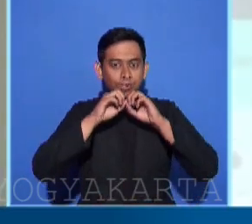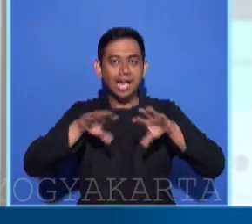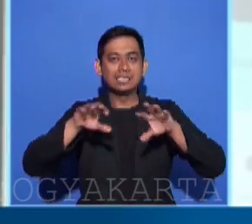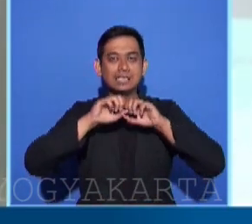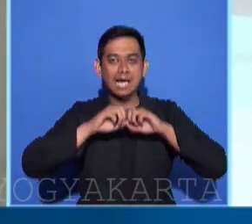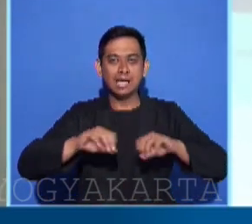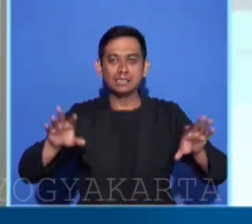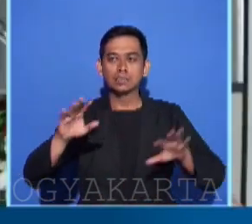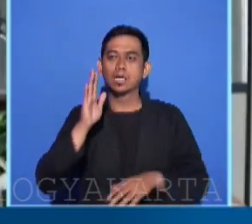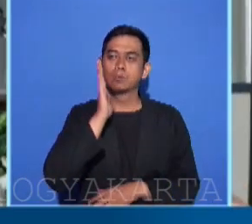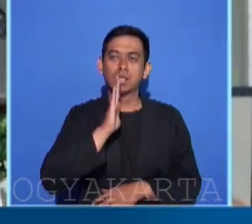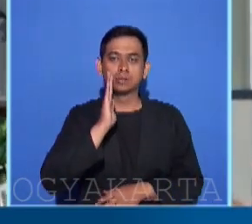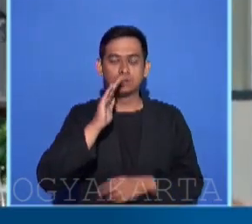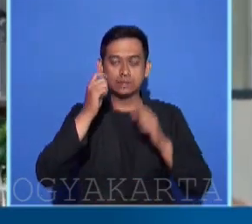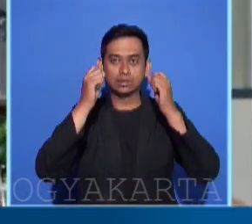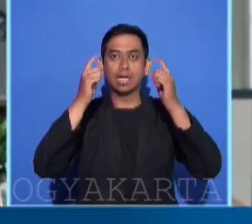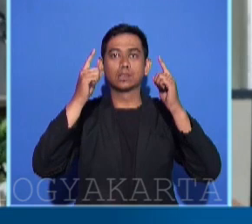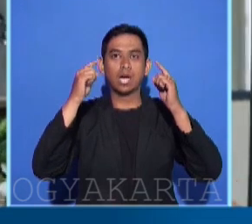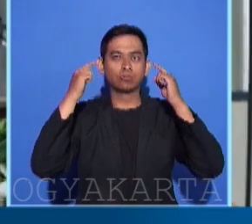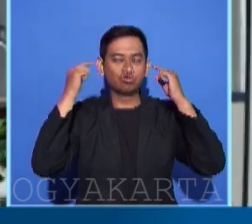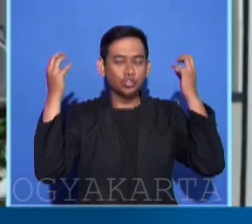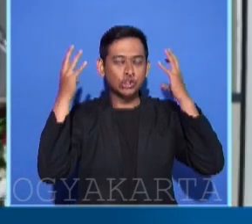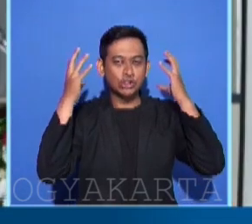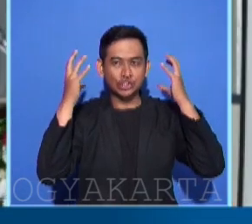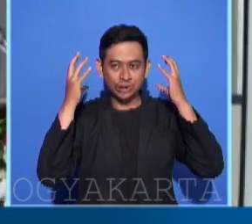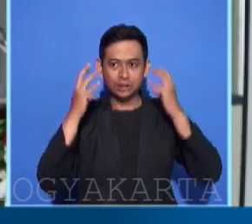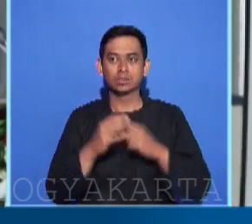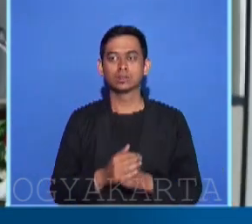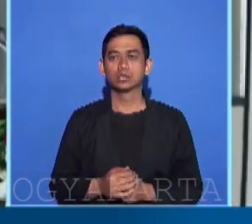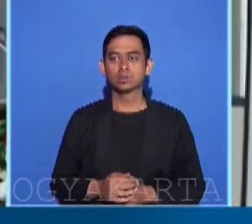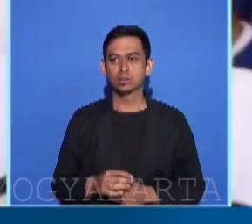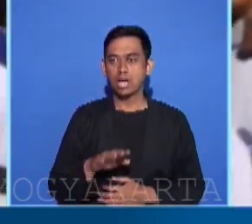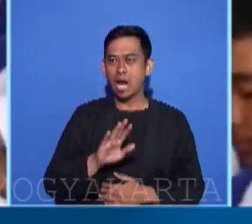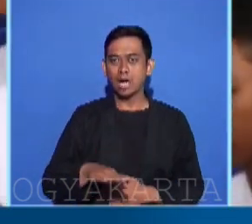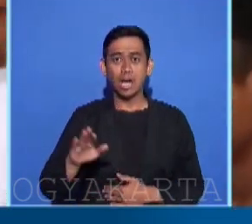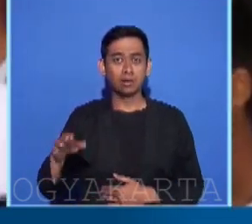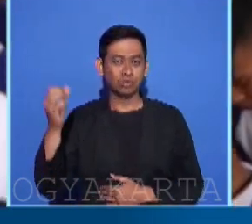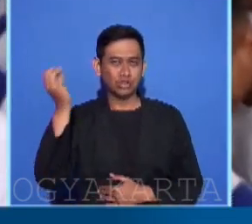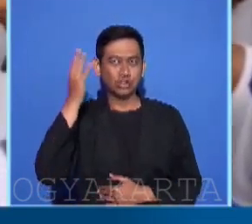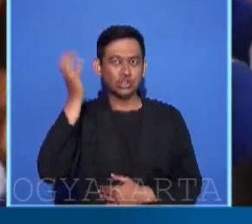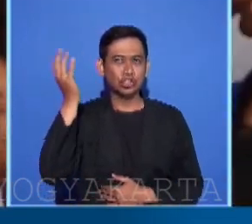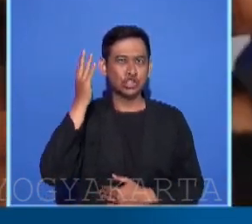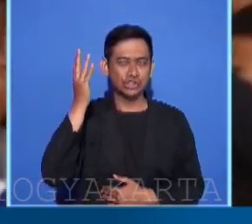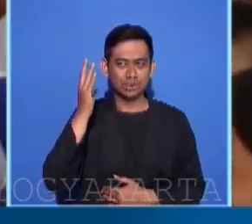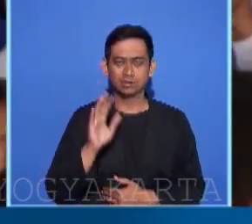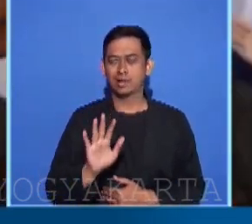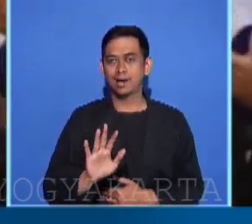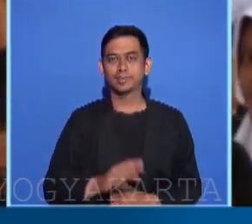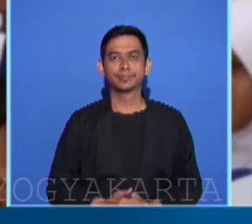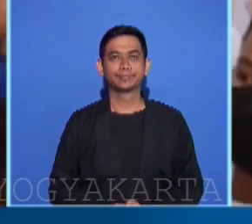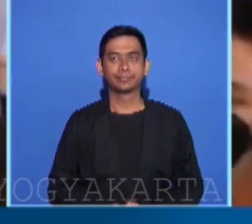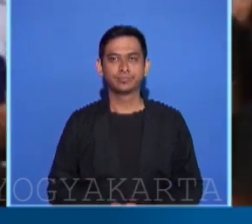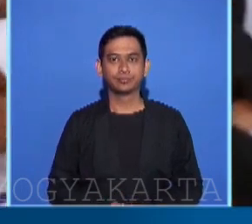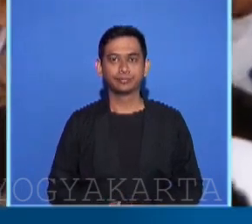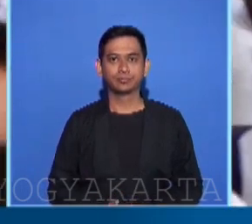bising perlu dikcarkan agar anak dan remaja terhindar dari ketulian akibat bising salah satunya Rumah Sakit Pusat TNI Angkatan Udara